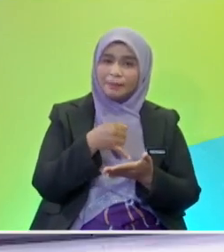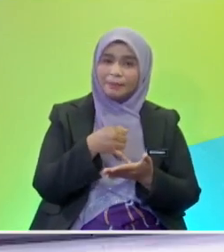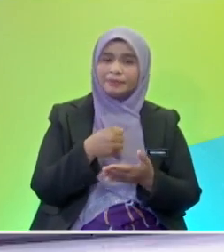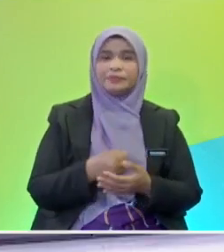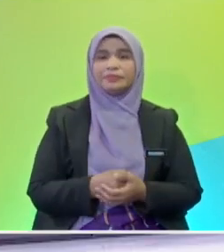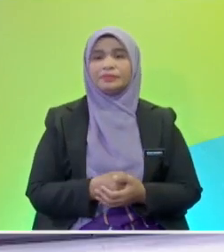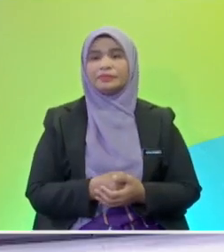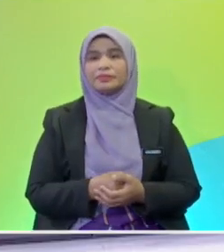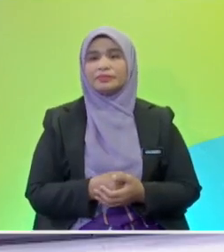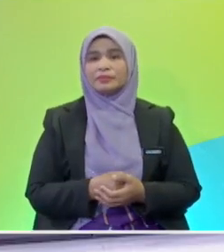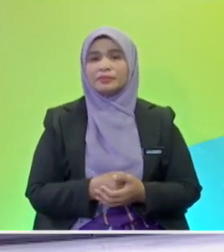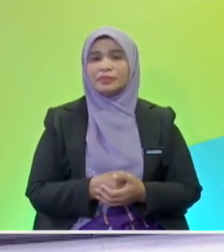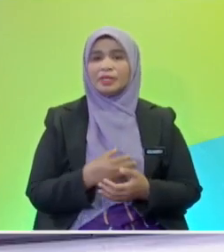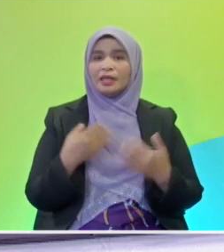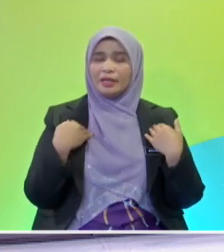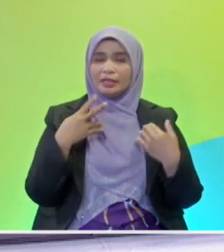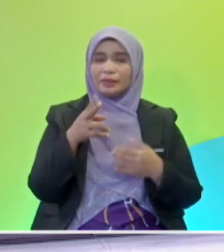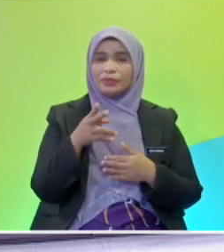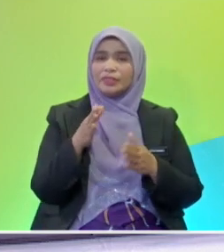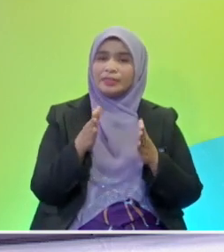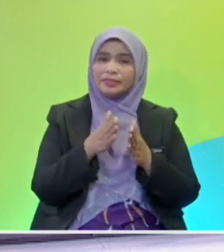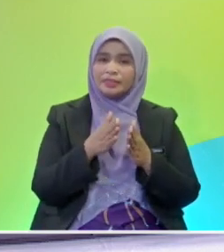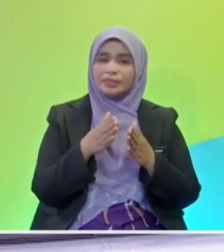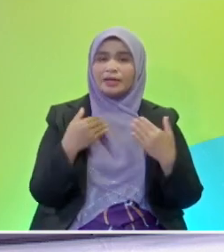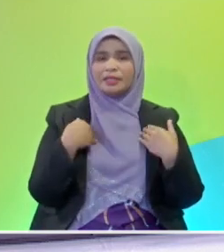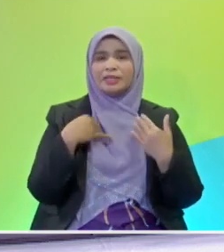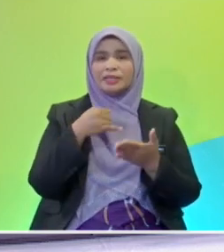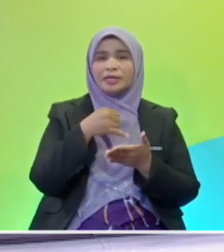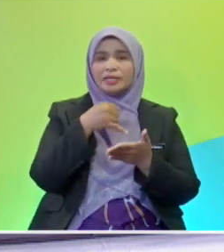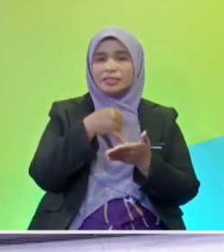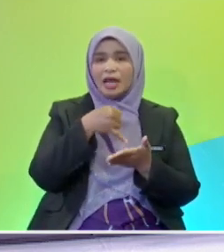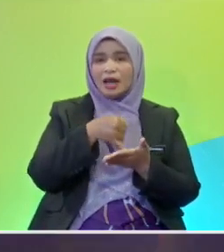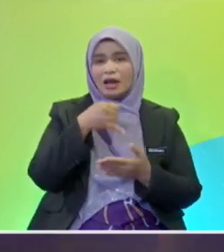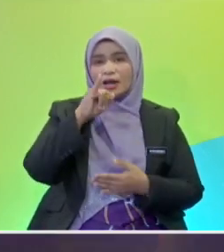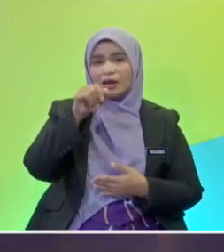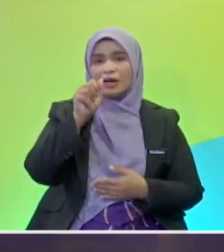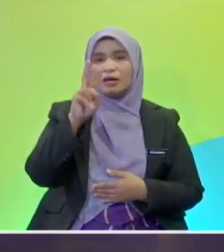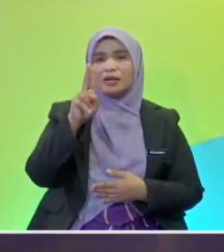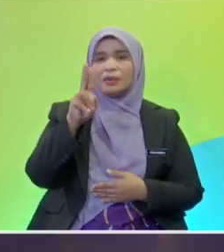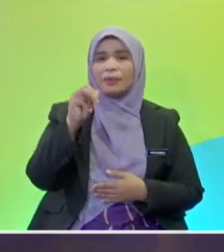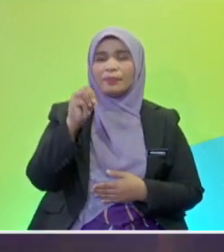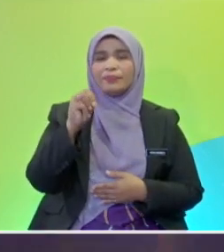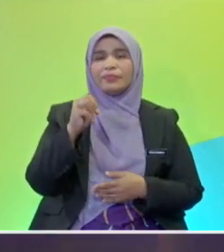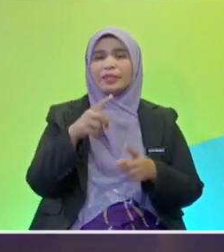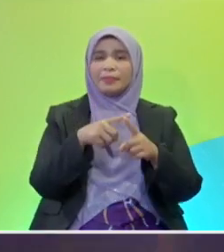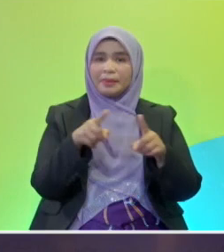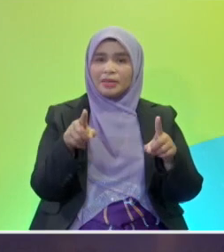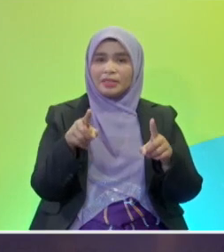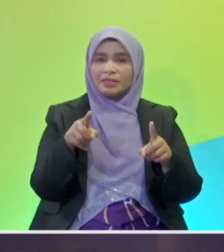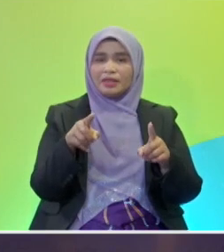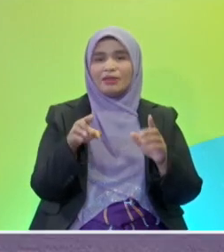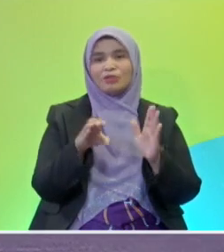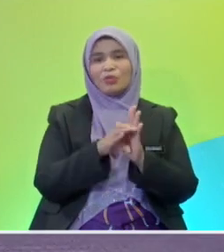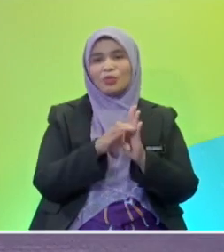fabrik lepas tu ada gunting yang kecil kita ada jarum jarum jahit tangan okey yang ini Mira boleh tengok yang ini jarum dia berbeza ini kita Panggil jarum peniti